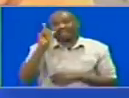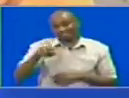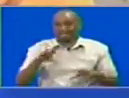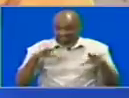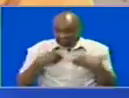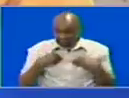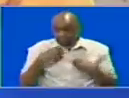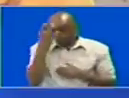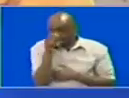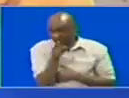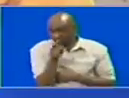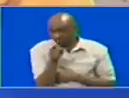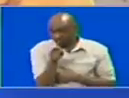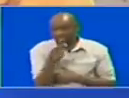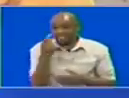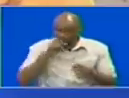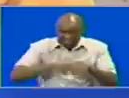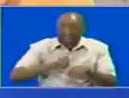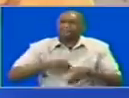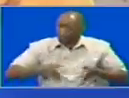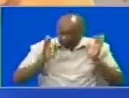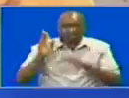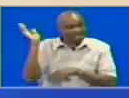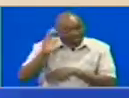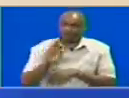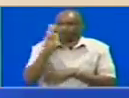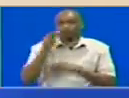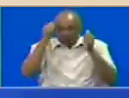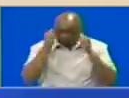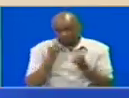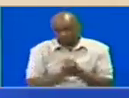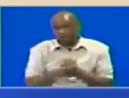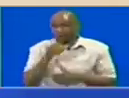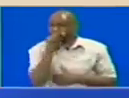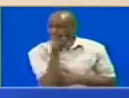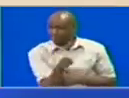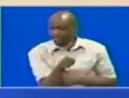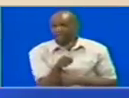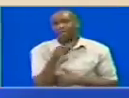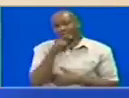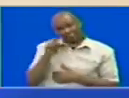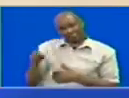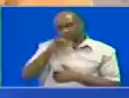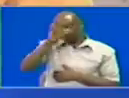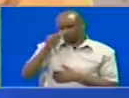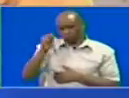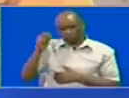kwa sababu alikuwa akisema tangu azaliwe hajai tumia kondomu. Since then John has been